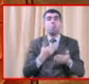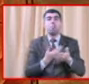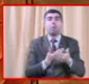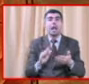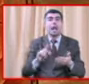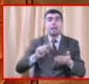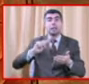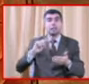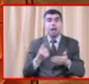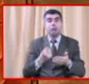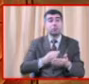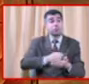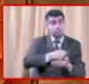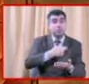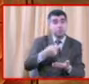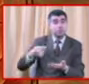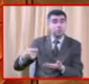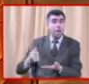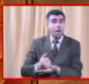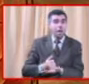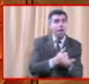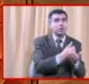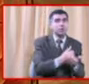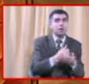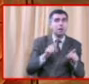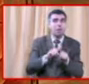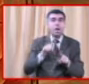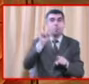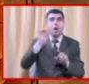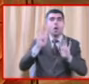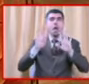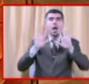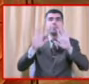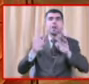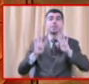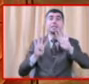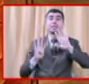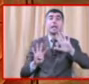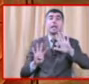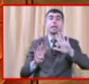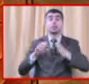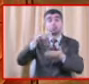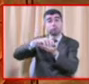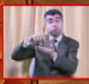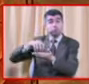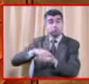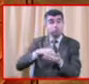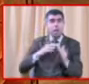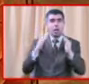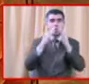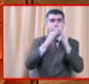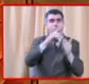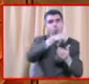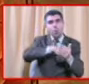كاين مجهودات كبيرة، تم فتح 95 داخلية هذا السنة. من طبيعة الحال كناخذ الاقتراح ديالكم السيد